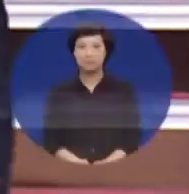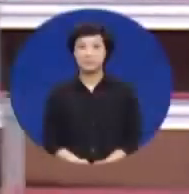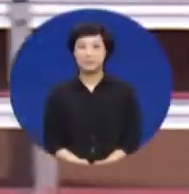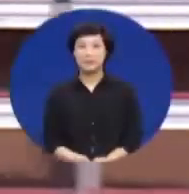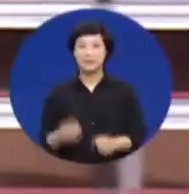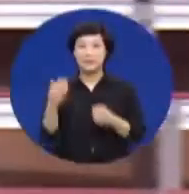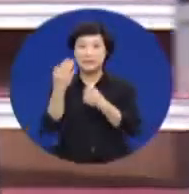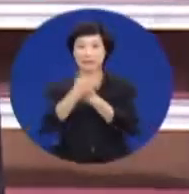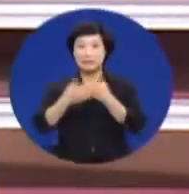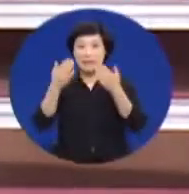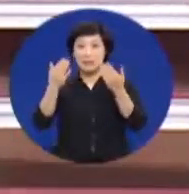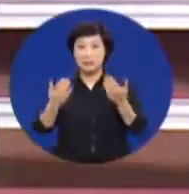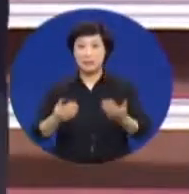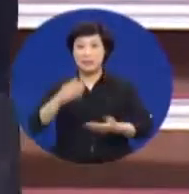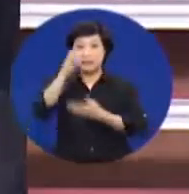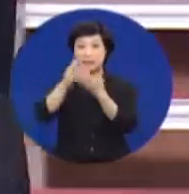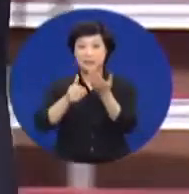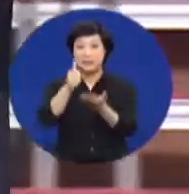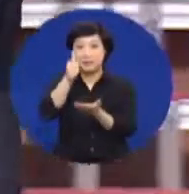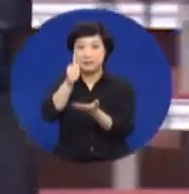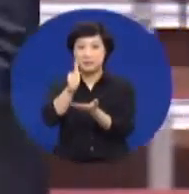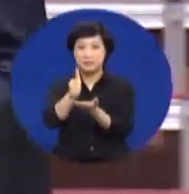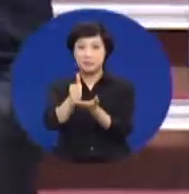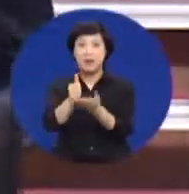은혜 받으실 하나님 말씀은